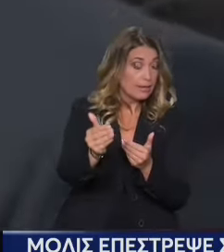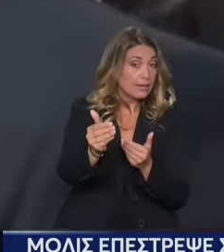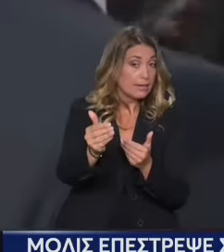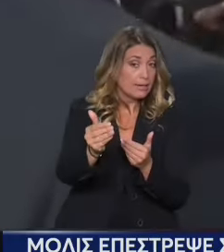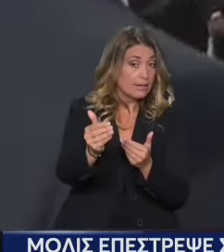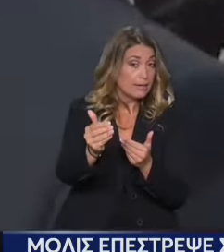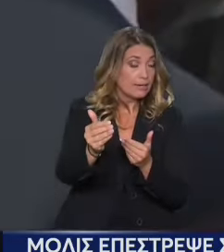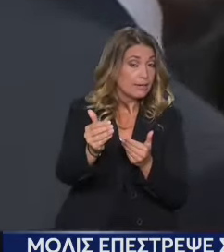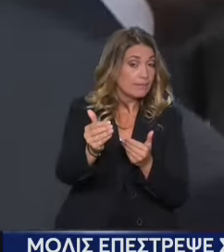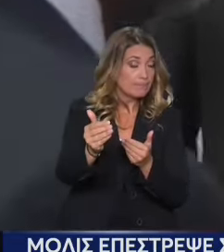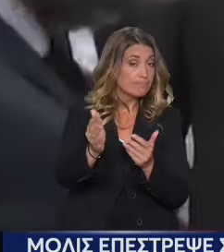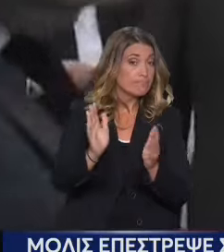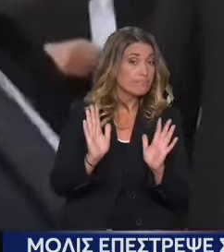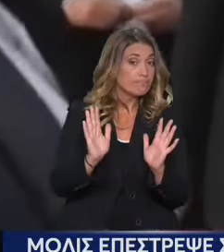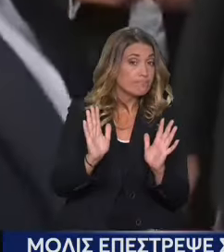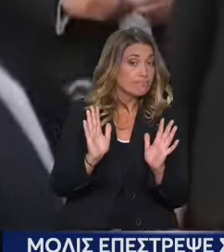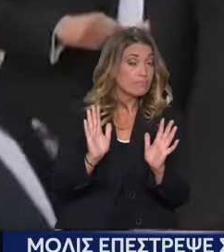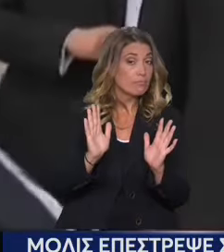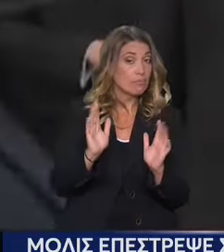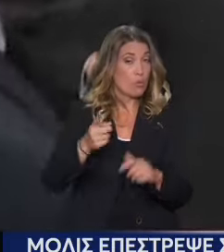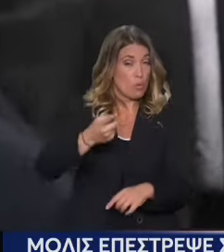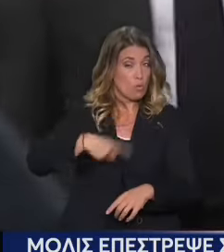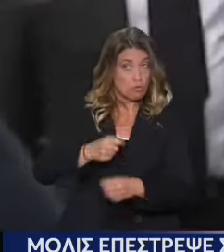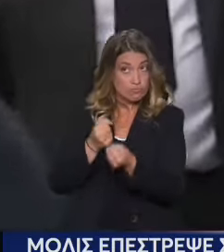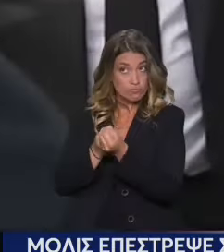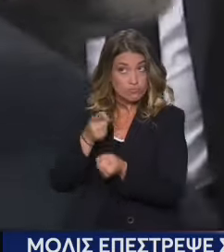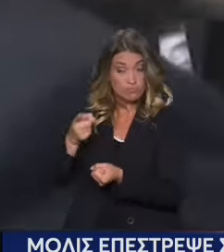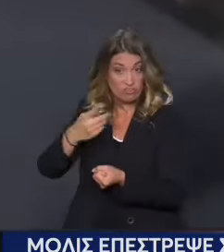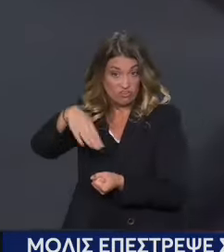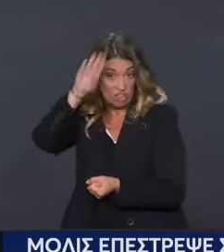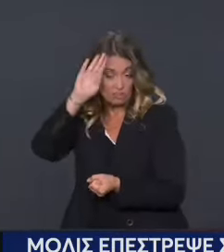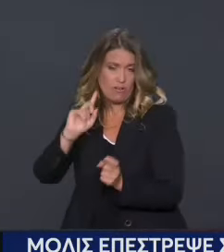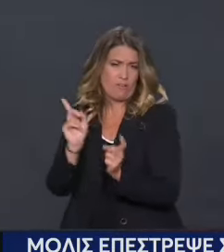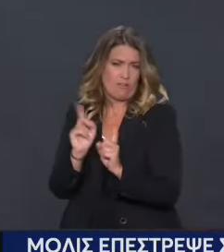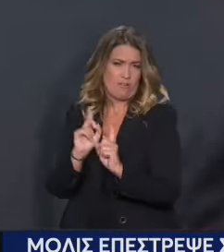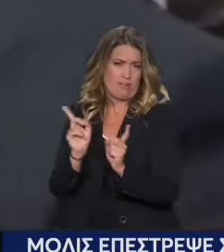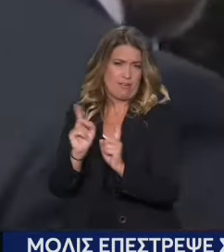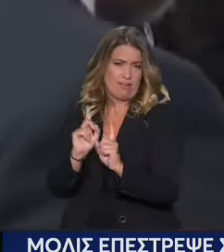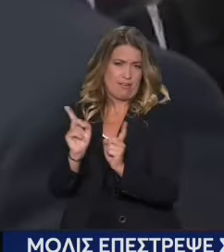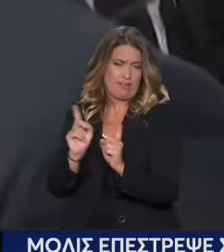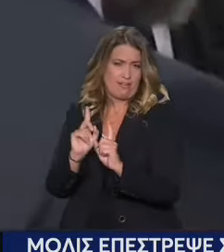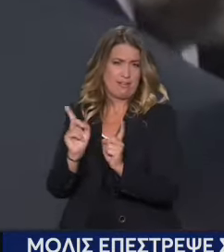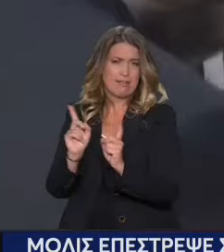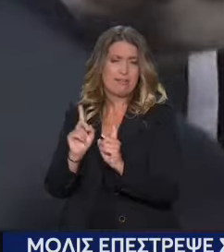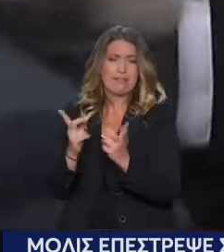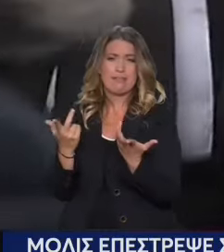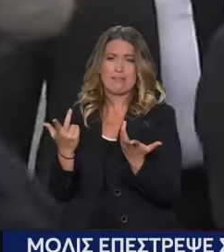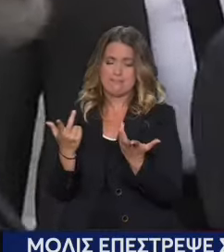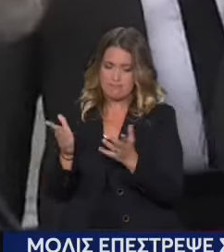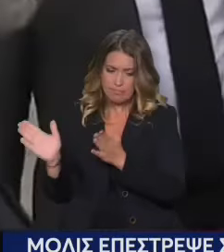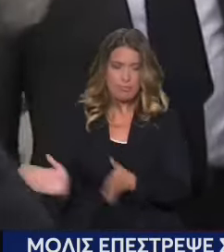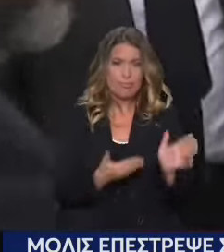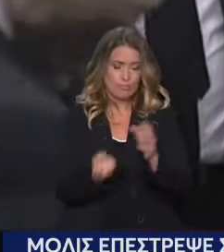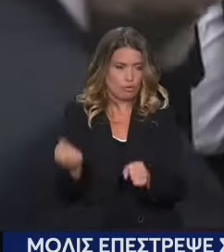πραγματικά λυπημένοι, παρότι δεν υποστηρίζουν όλη τη Βασίλισσα, έχουν λυπηθεί γιατί αλλάζει αυτό που λέμε the end of an era. Αλλάζουμε εποχή και δεν